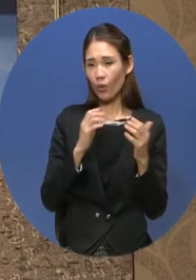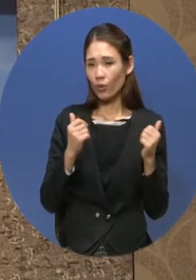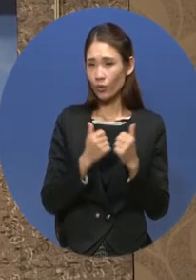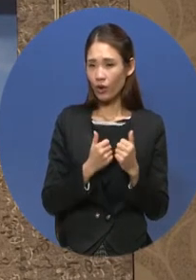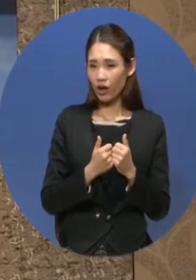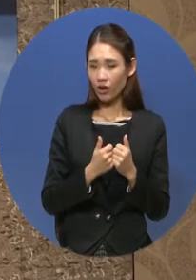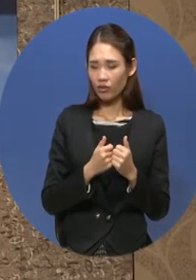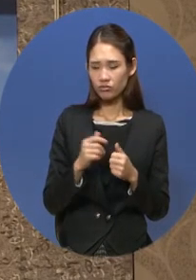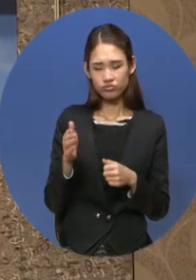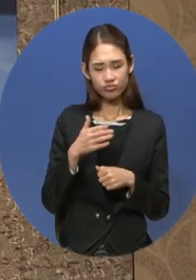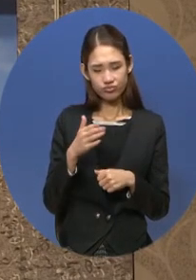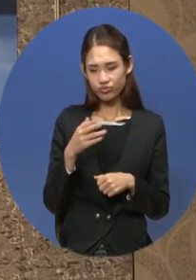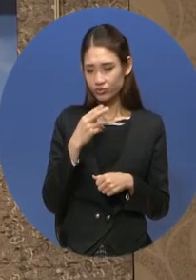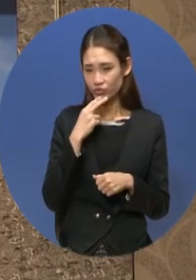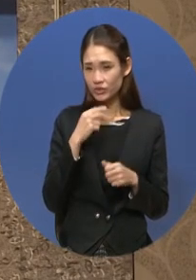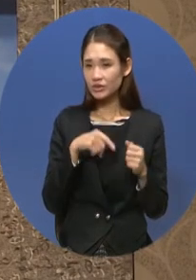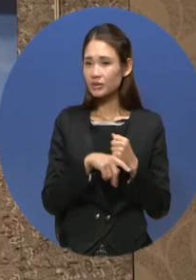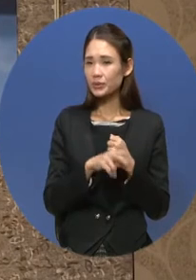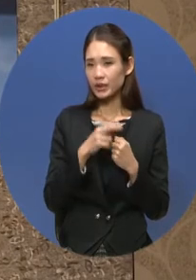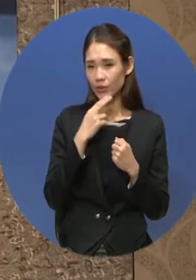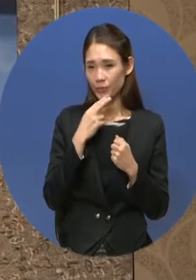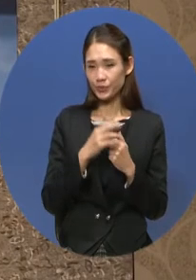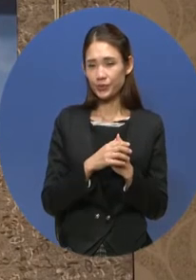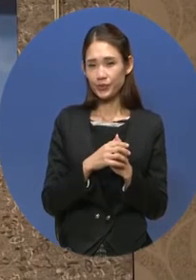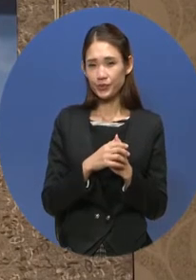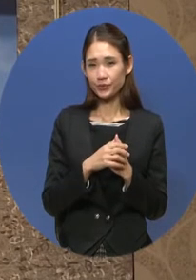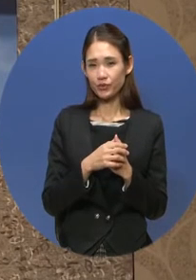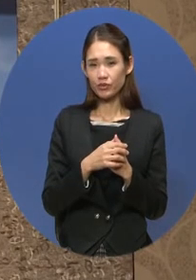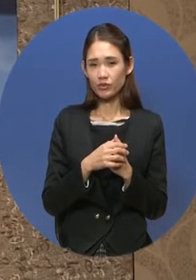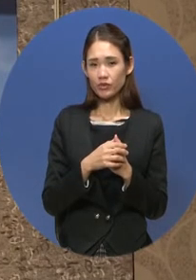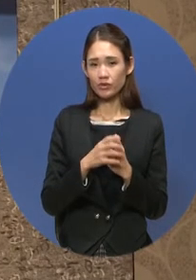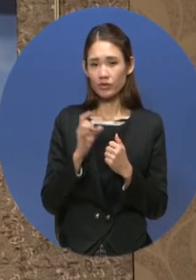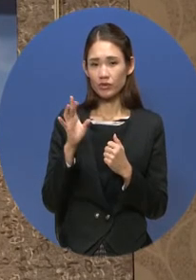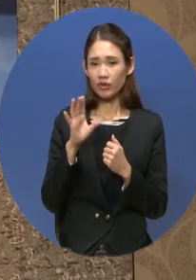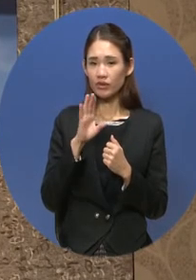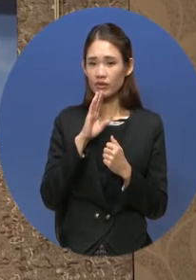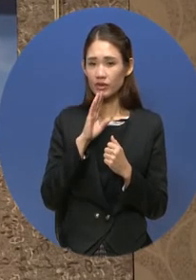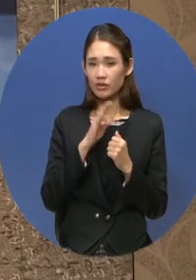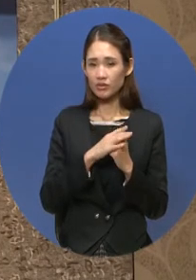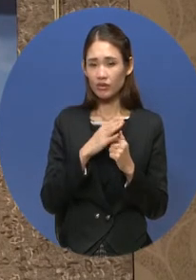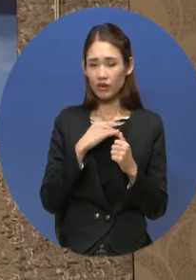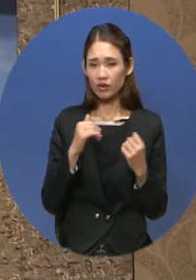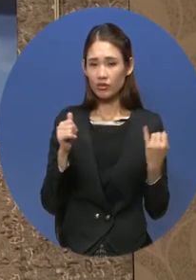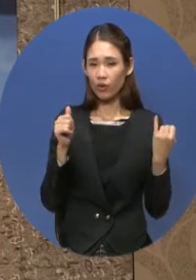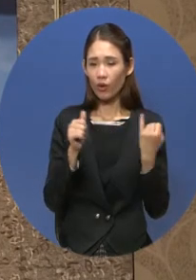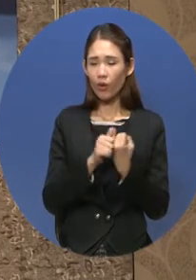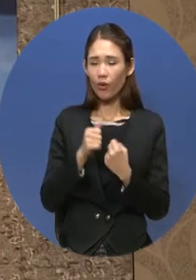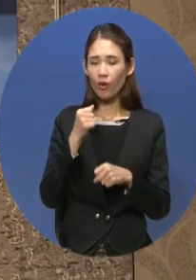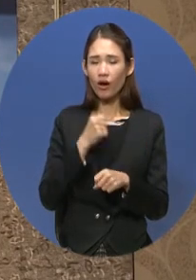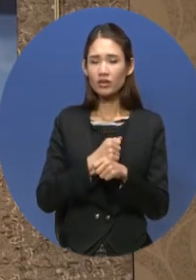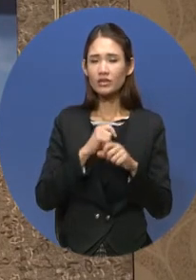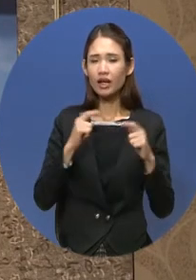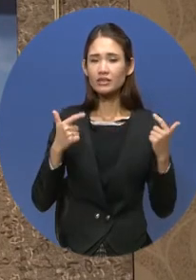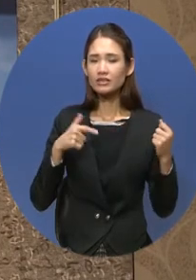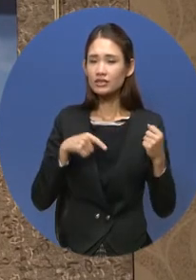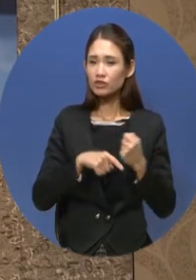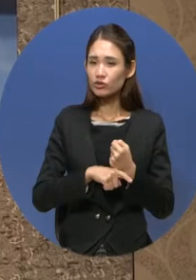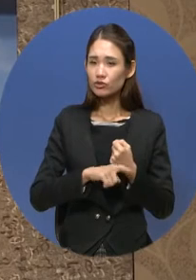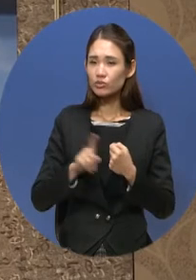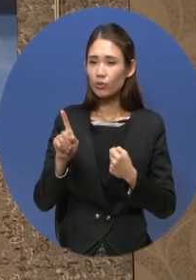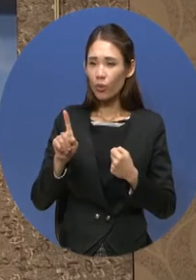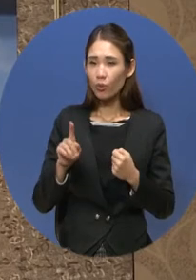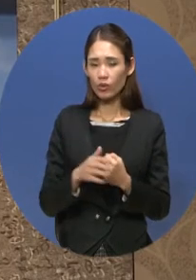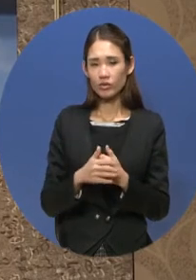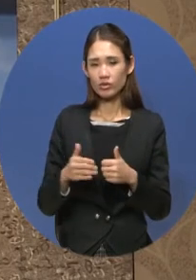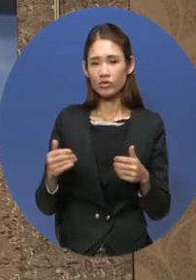사실 의미가 없다고 생각을 해요. 그래서 사실은 내가 왜 결혼을 안 하는지 어떤 게 필요한지